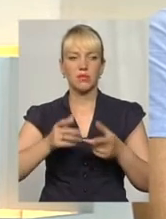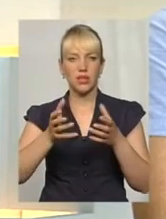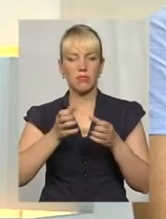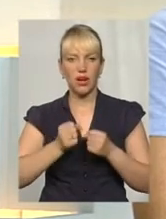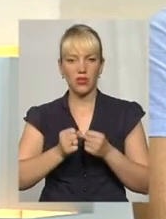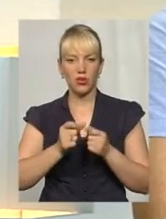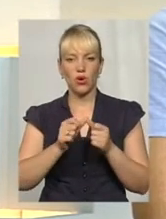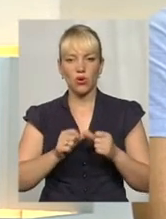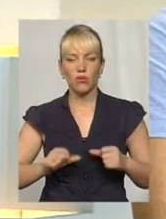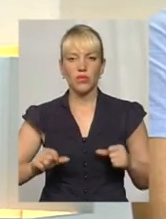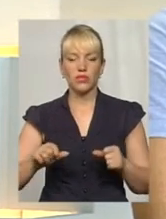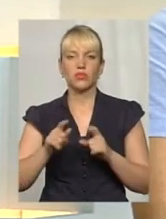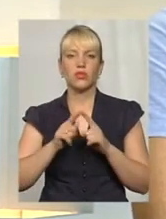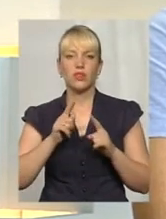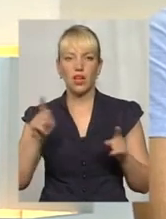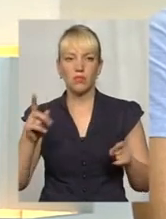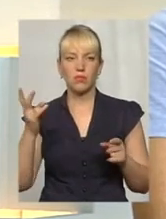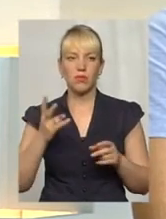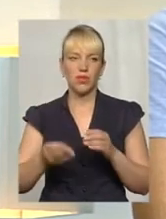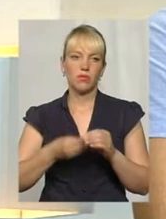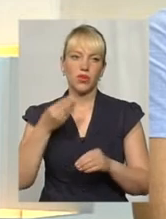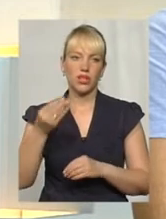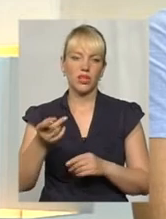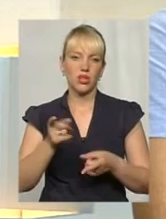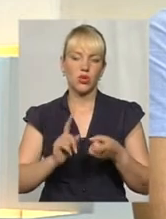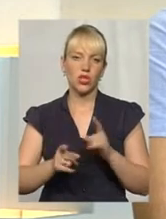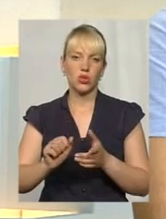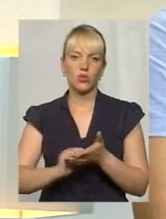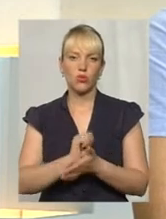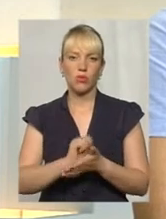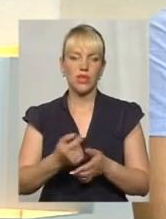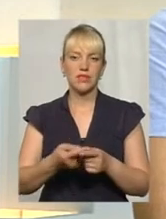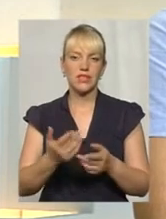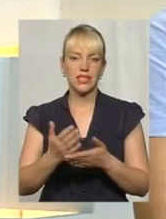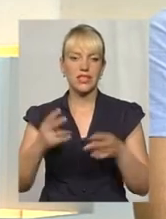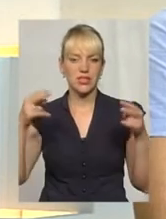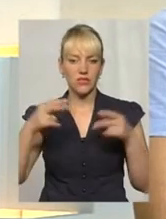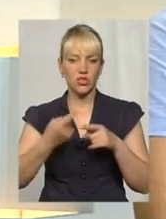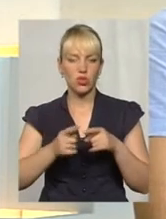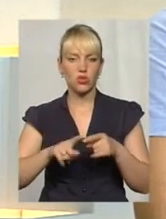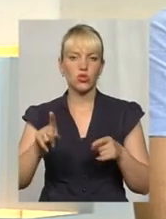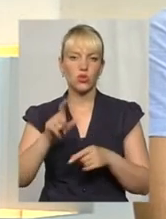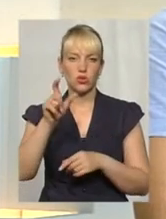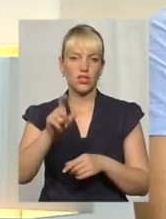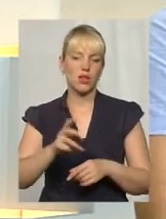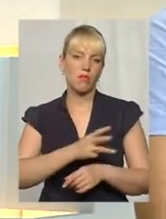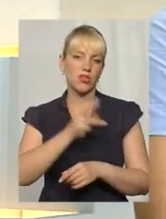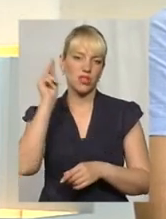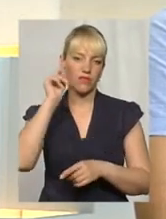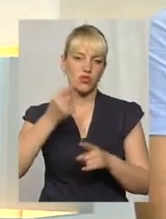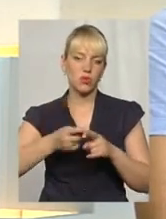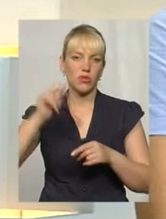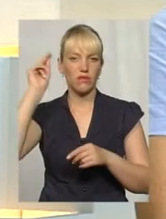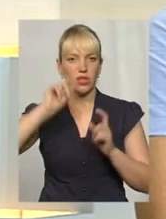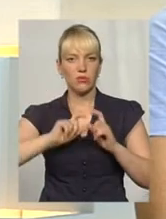комісією термін подати оригінали документів. І це є свідченням того, що вона бажає навчатись в цьому навчальному закладі. Якщо ж